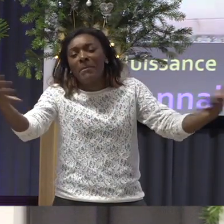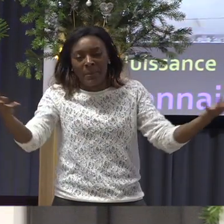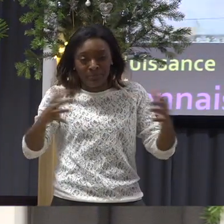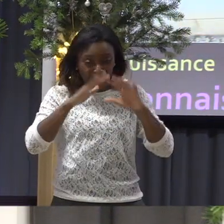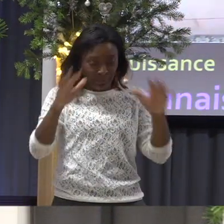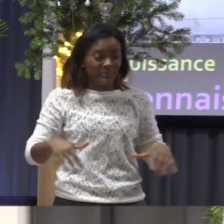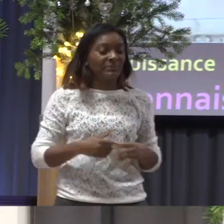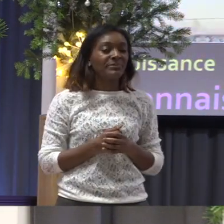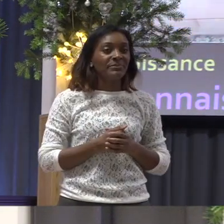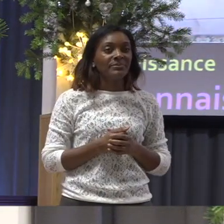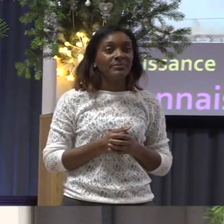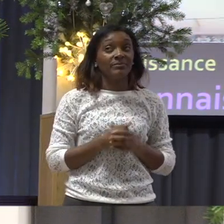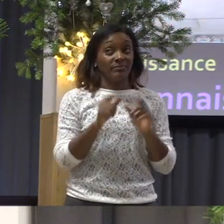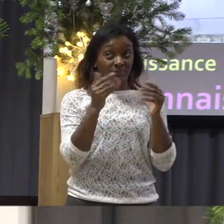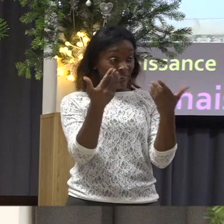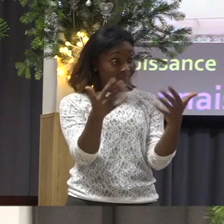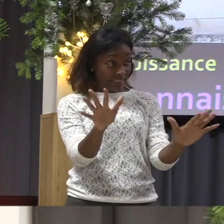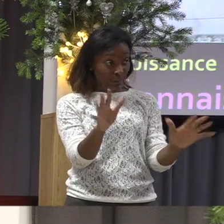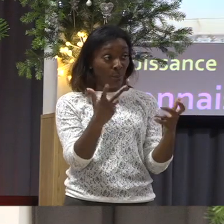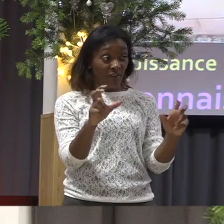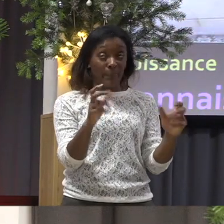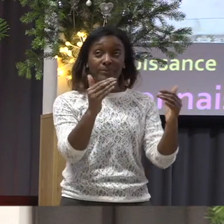Ajoutons, comme je l'ai dit, à la lecture de